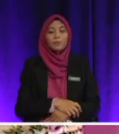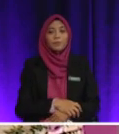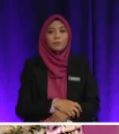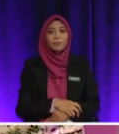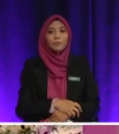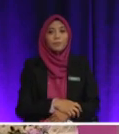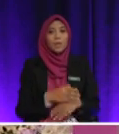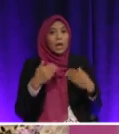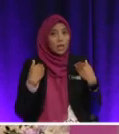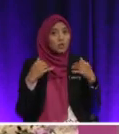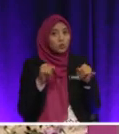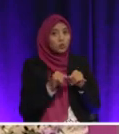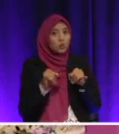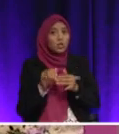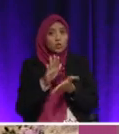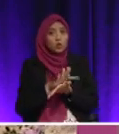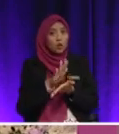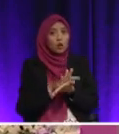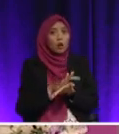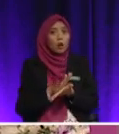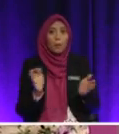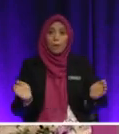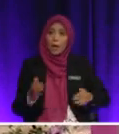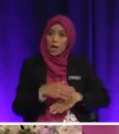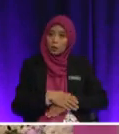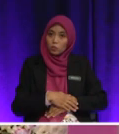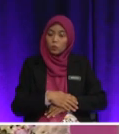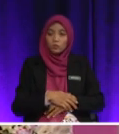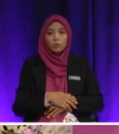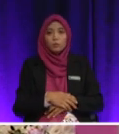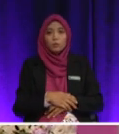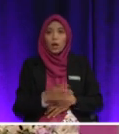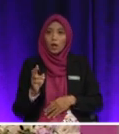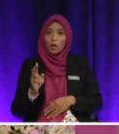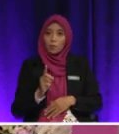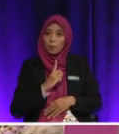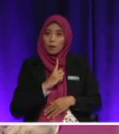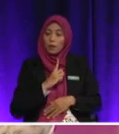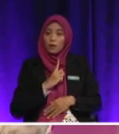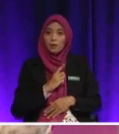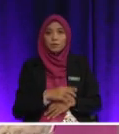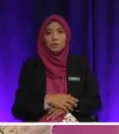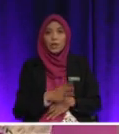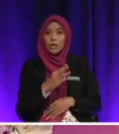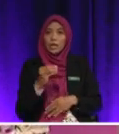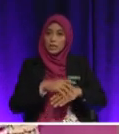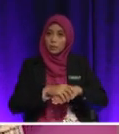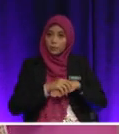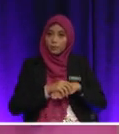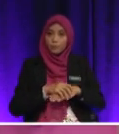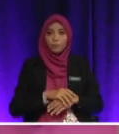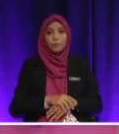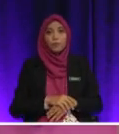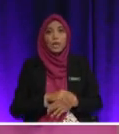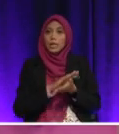adanya juga sekolah banyak film Melayu di samping sekolah aliran agama dan juga sekolah aliran Inggris jadi ke